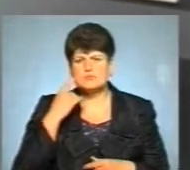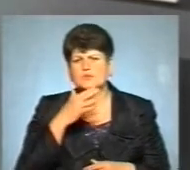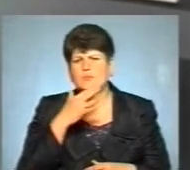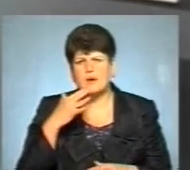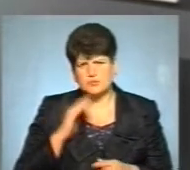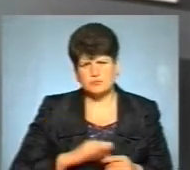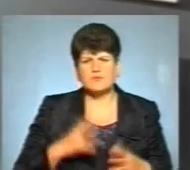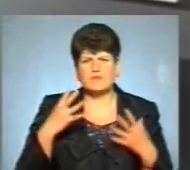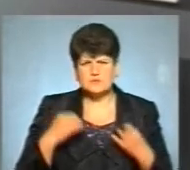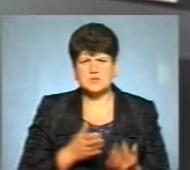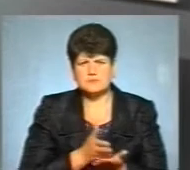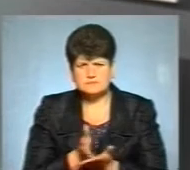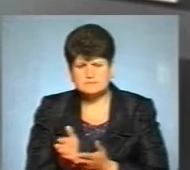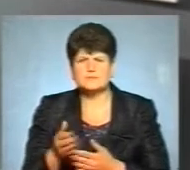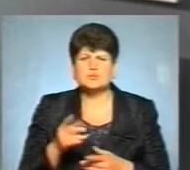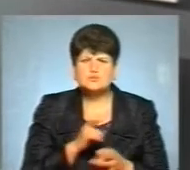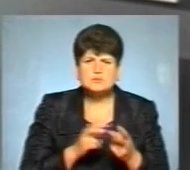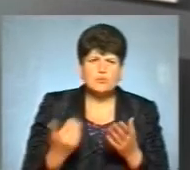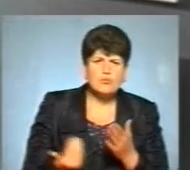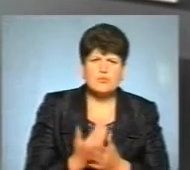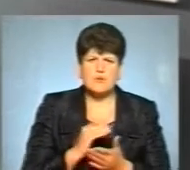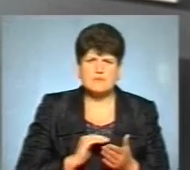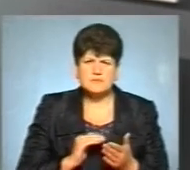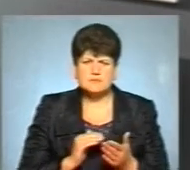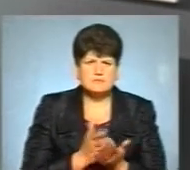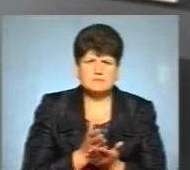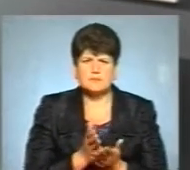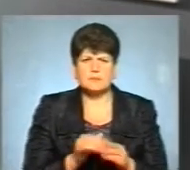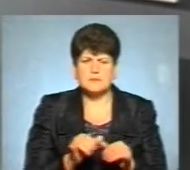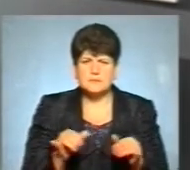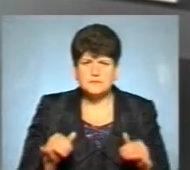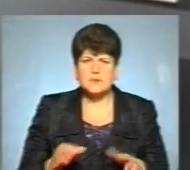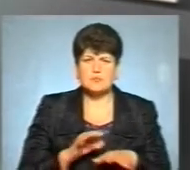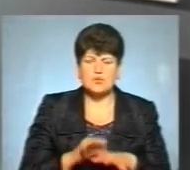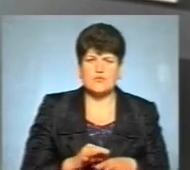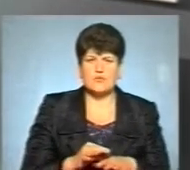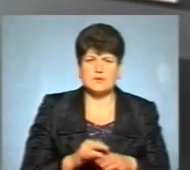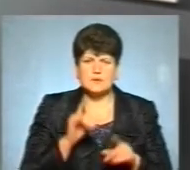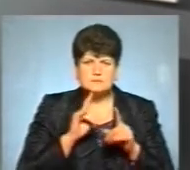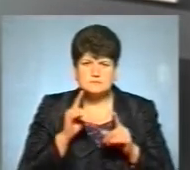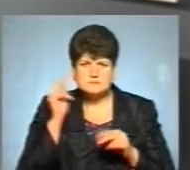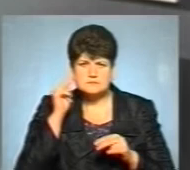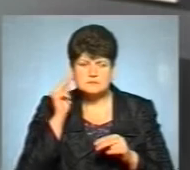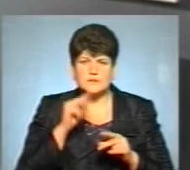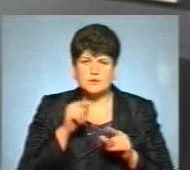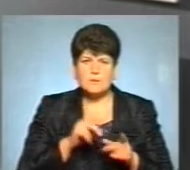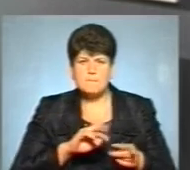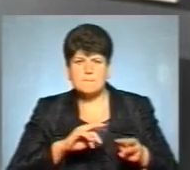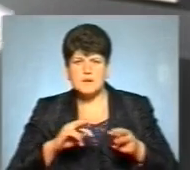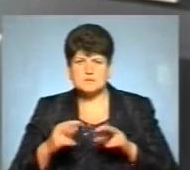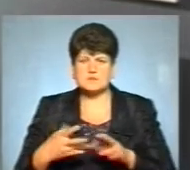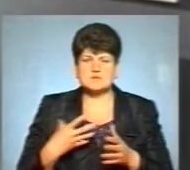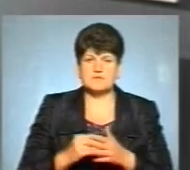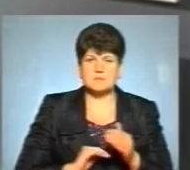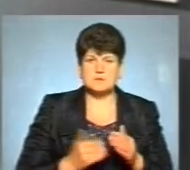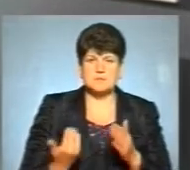вже переорієнтовується, багато бізнесів шукає нові бізнес-моделі. Зараз, я знаю, там проводять стратегічні сесії для того, щоб перелаштувати свій бізнес